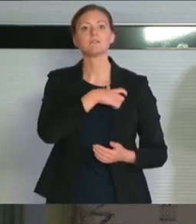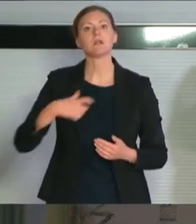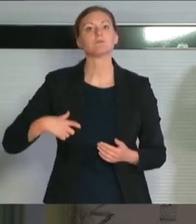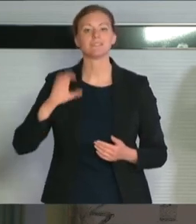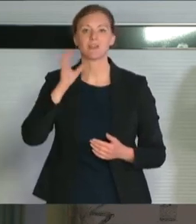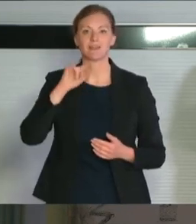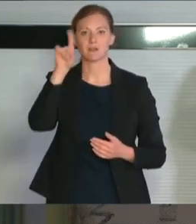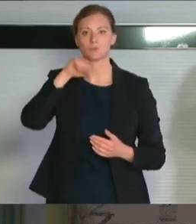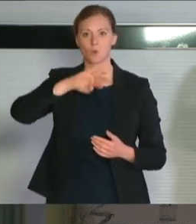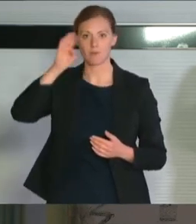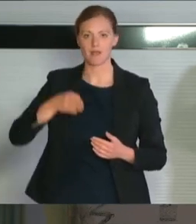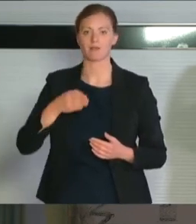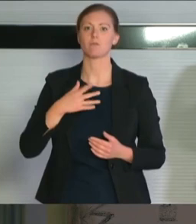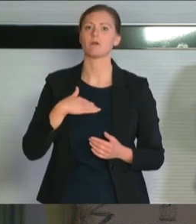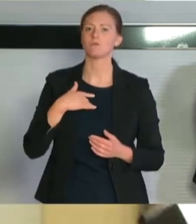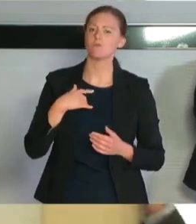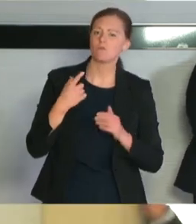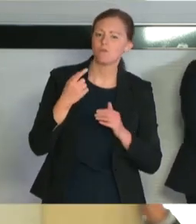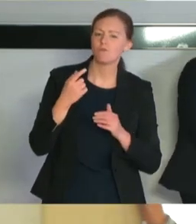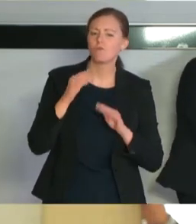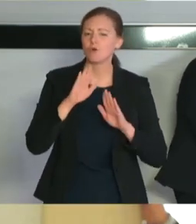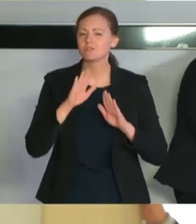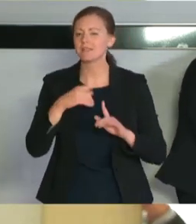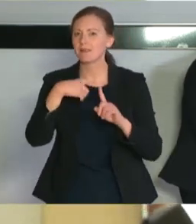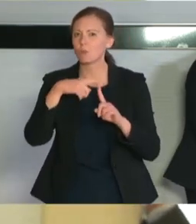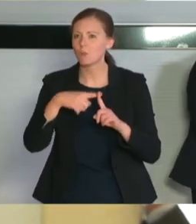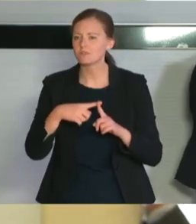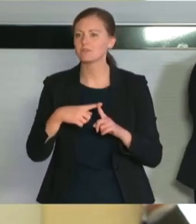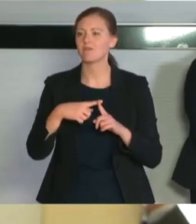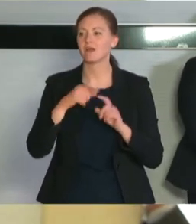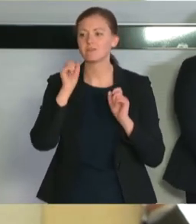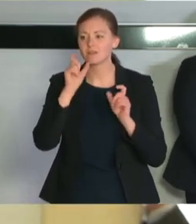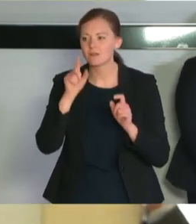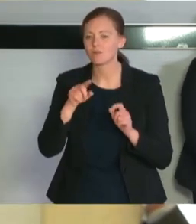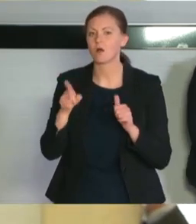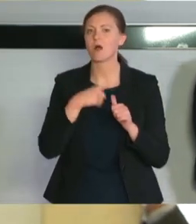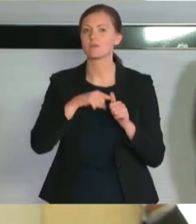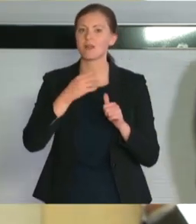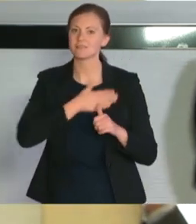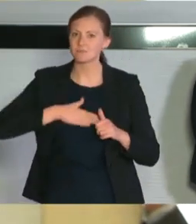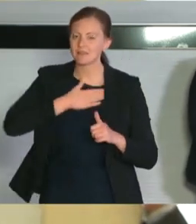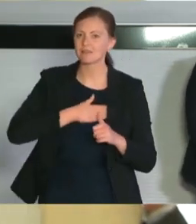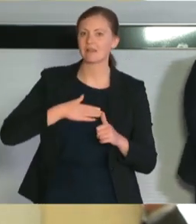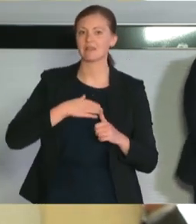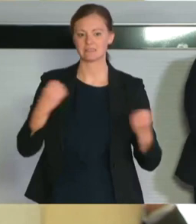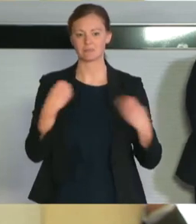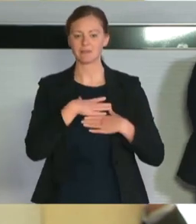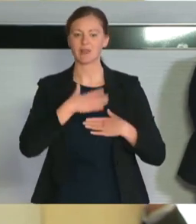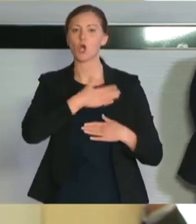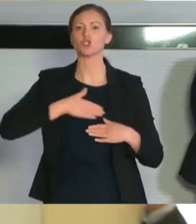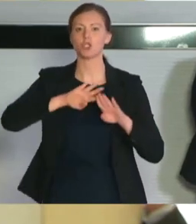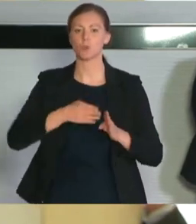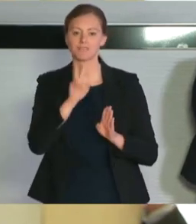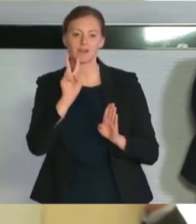Det kommer noen forsiktige, positive signaler nå på antall smitta, nye antall smitta og sykehusinnleggelser. Hvordan skal dere klare å sørge for at